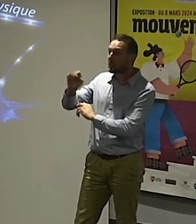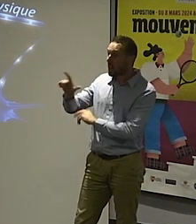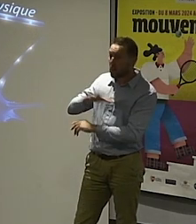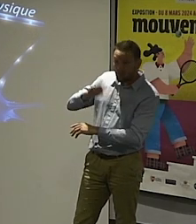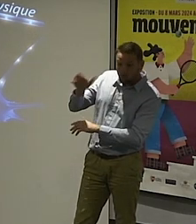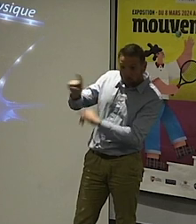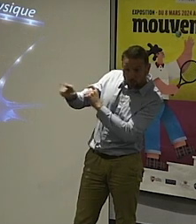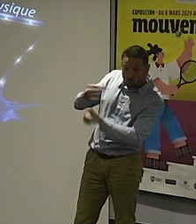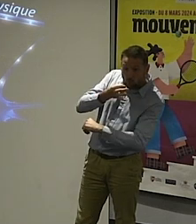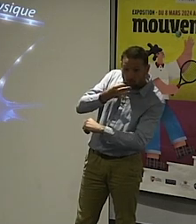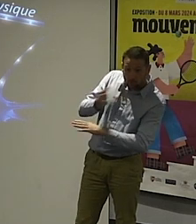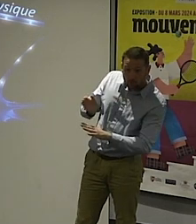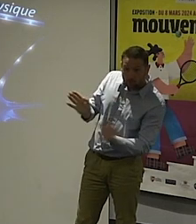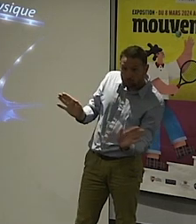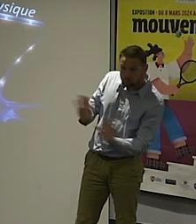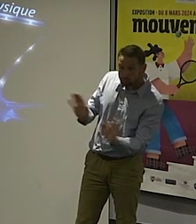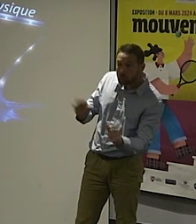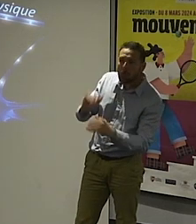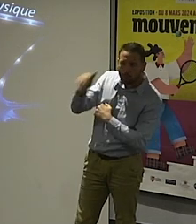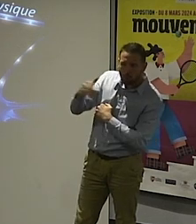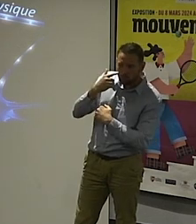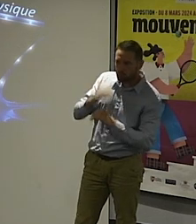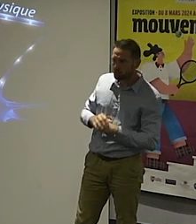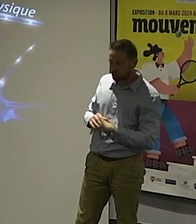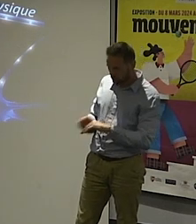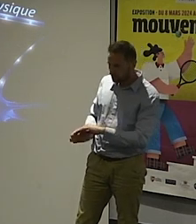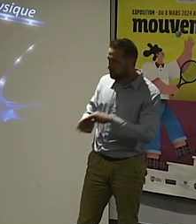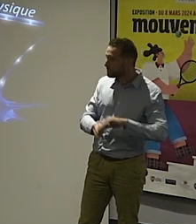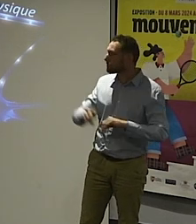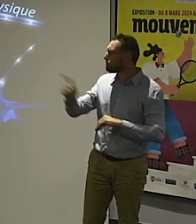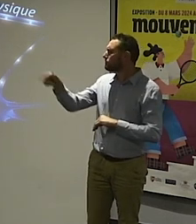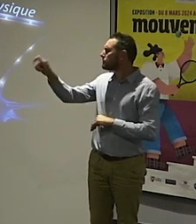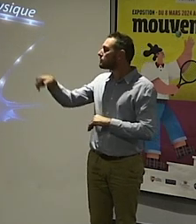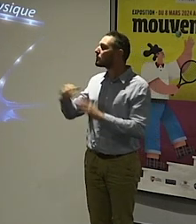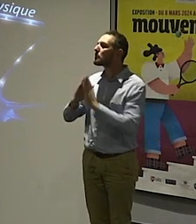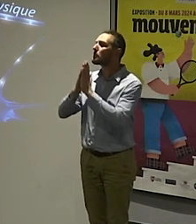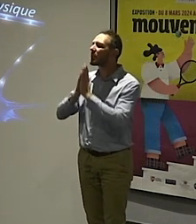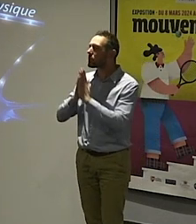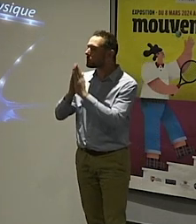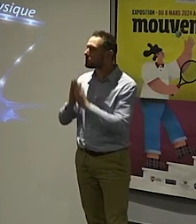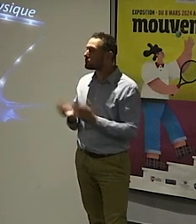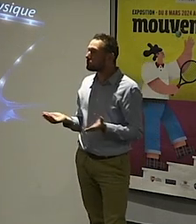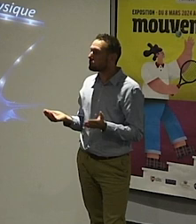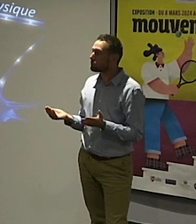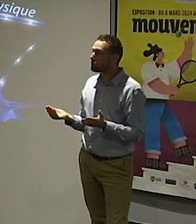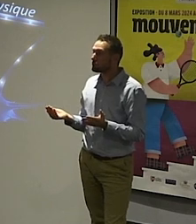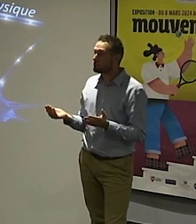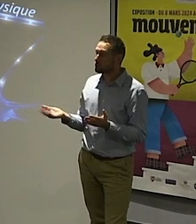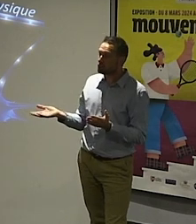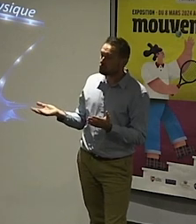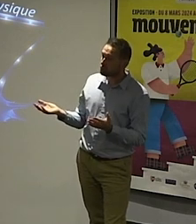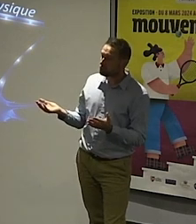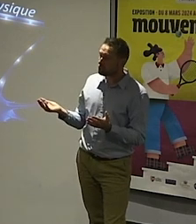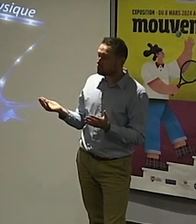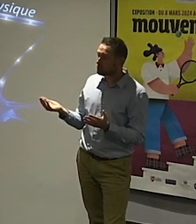ou tout à l'heure peut-être. Marie, je vais te proposer, si tu le veux bien, de faire le retour